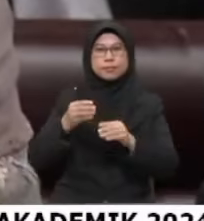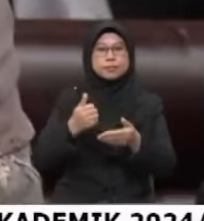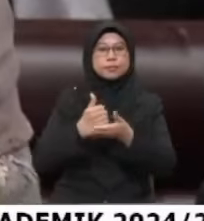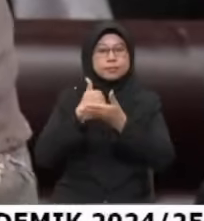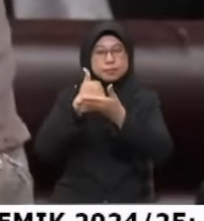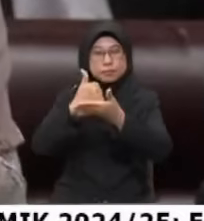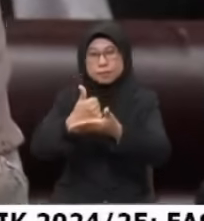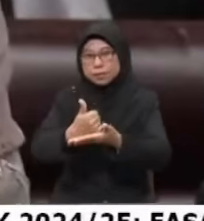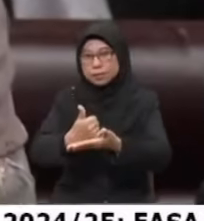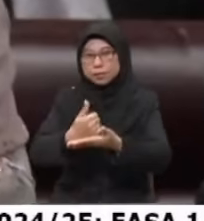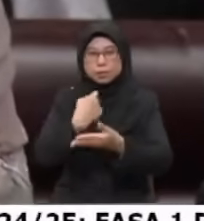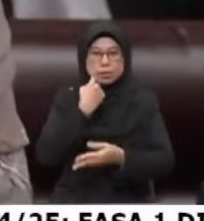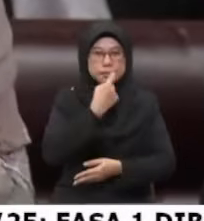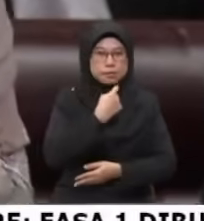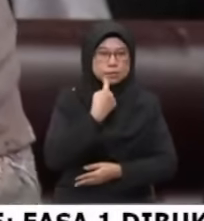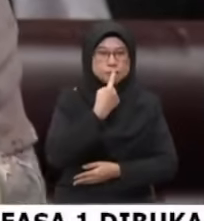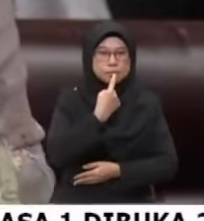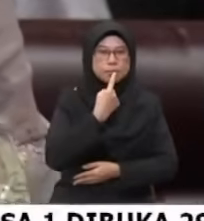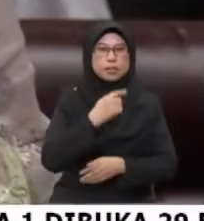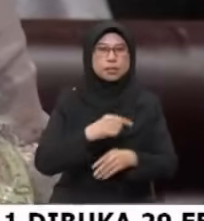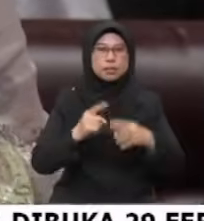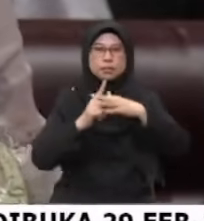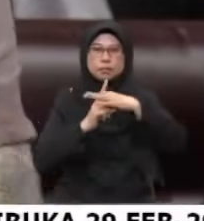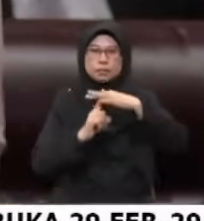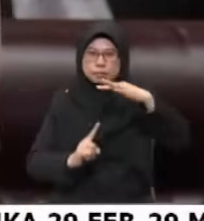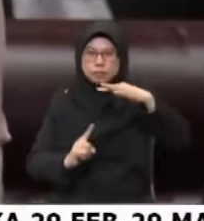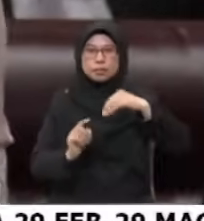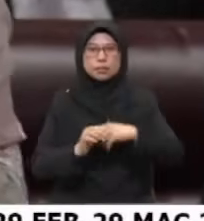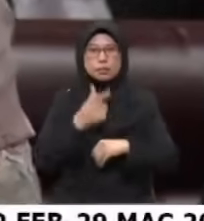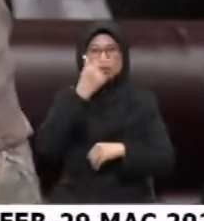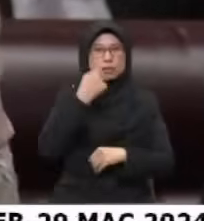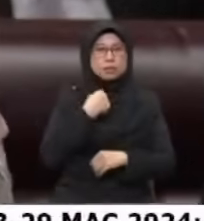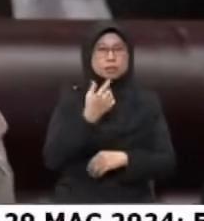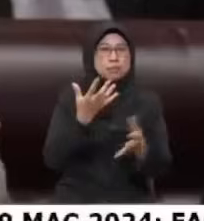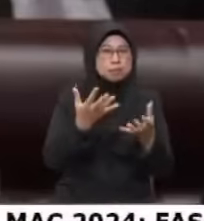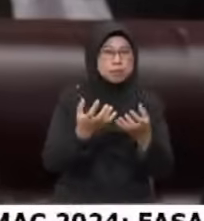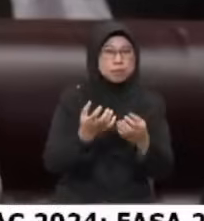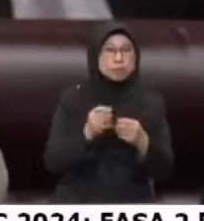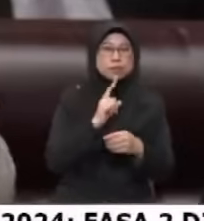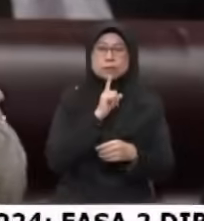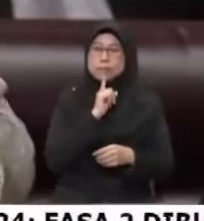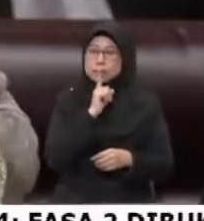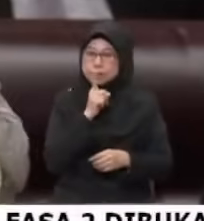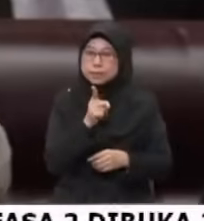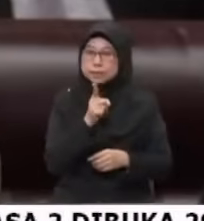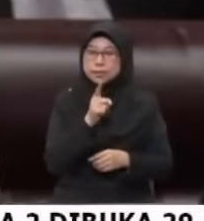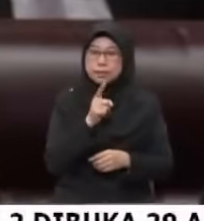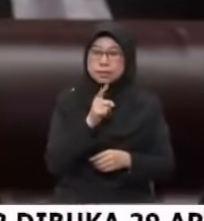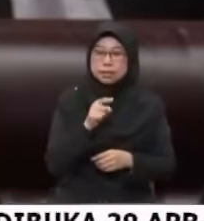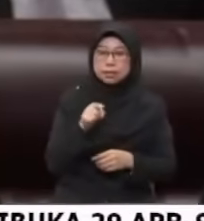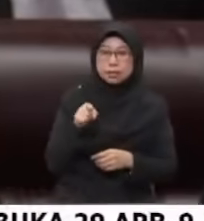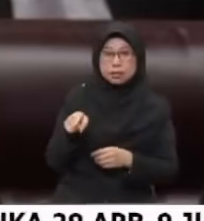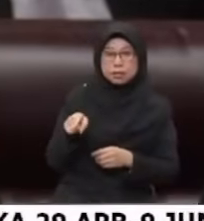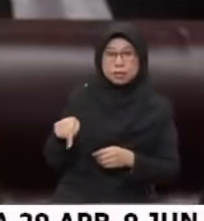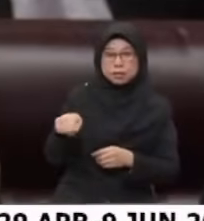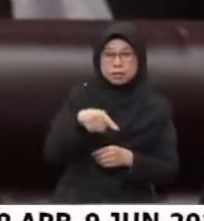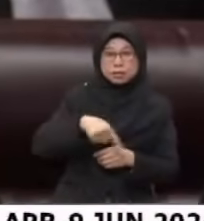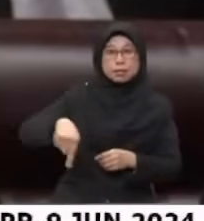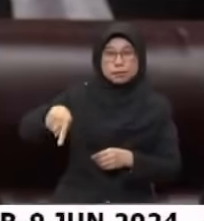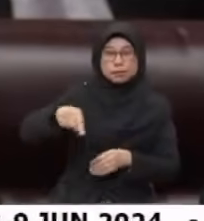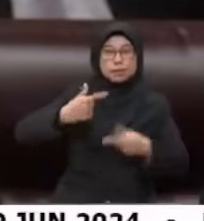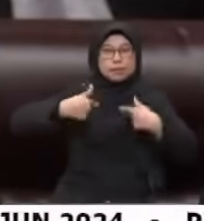membantu sesiapa juga yang terceceh sebab kita nak pastikan bahawa mereka yang sepatutnya